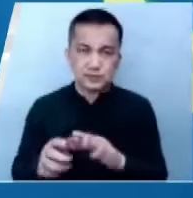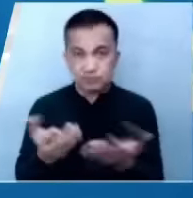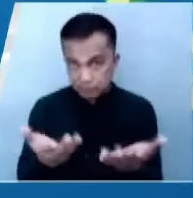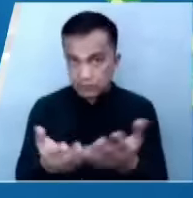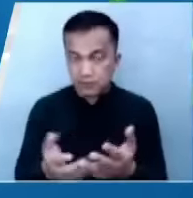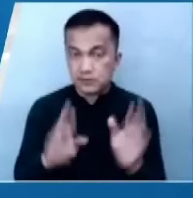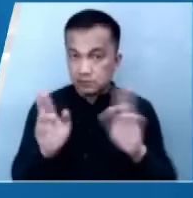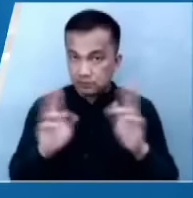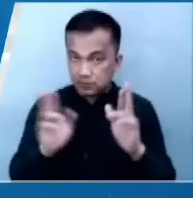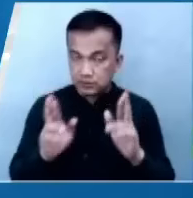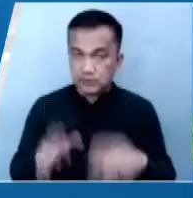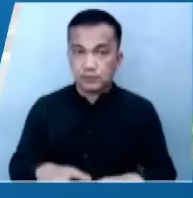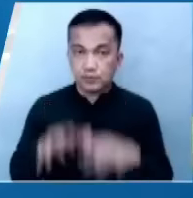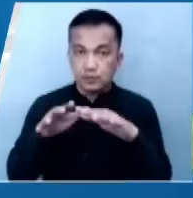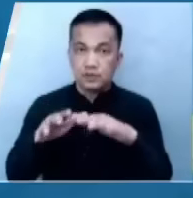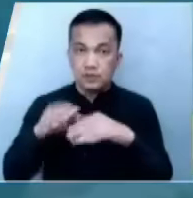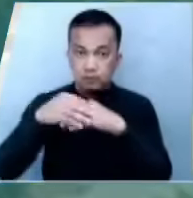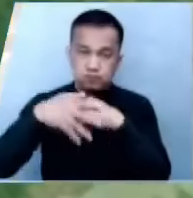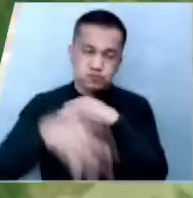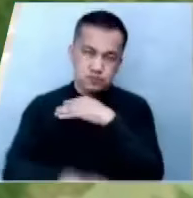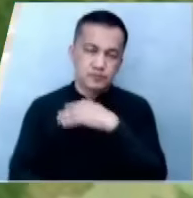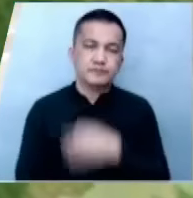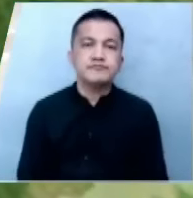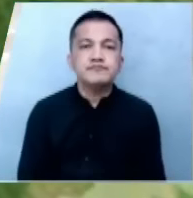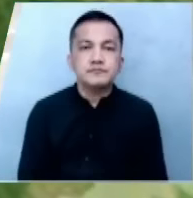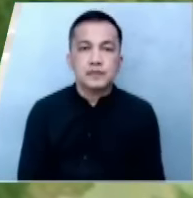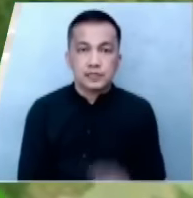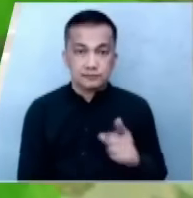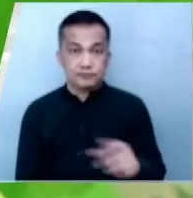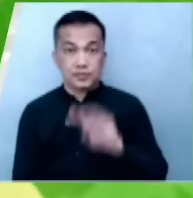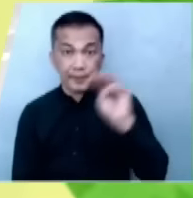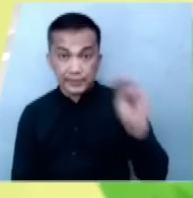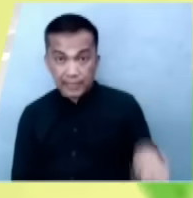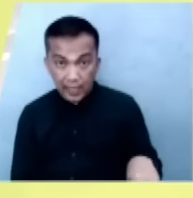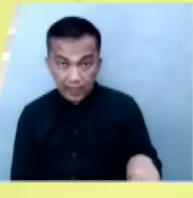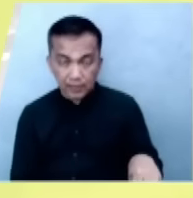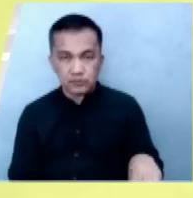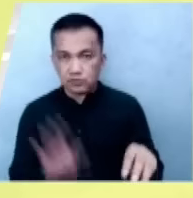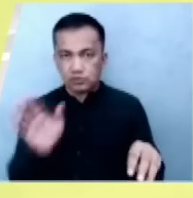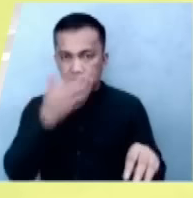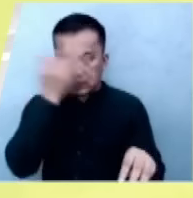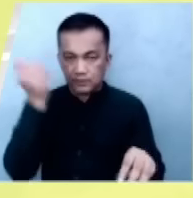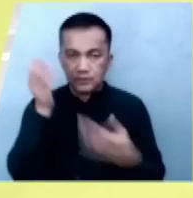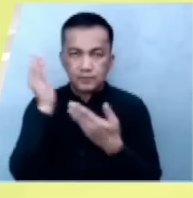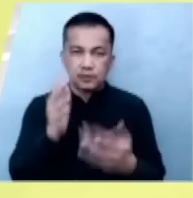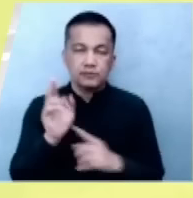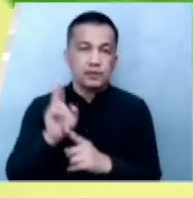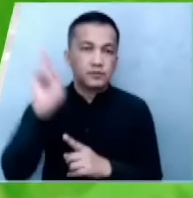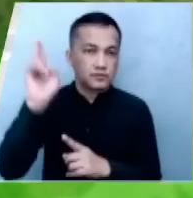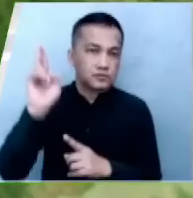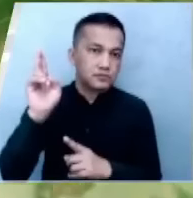ng baha o pagguho ng lupa. Sa mga taga Metro Manila, huwag din kalimutang magdala ng payong.